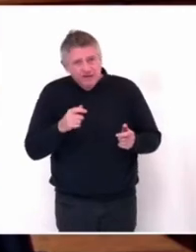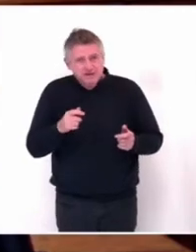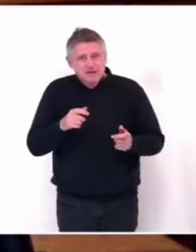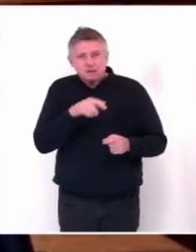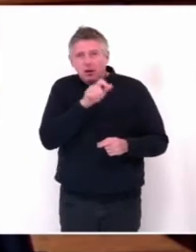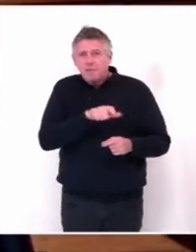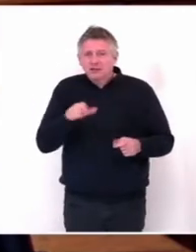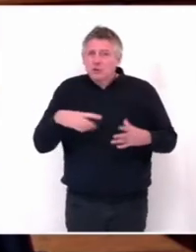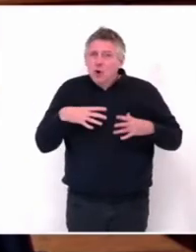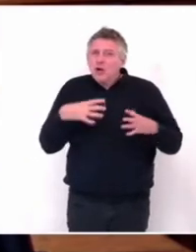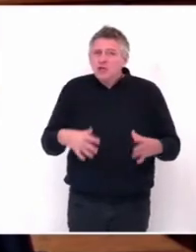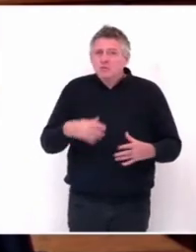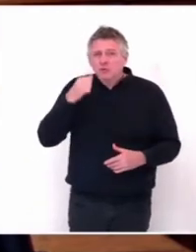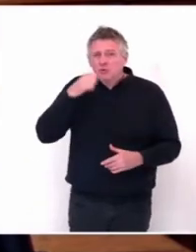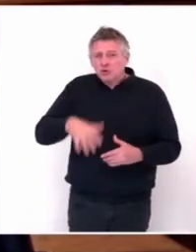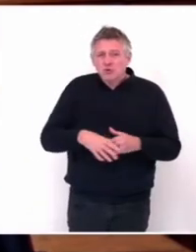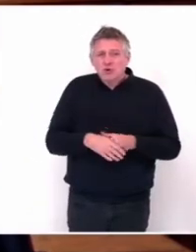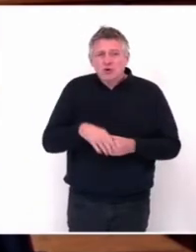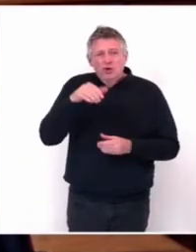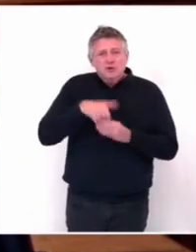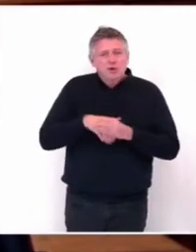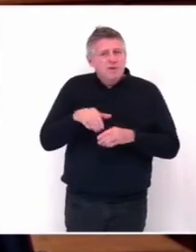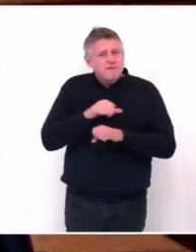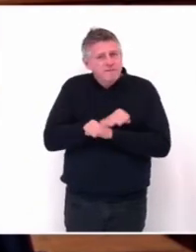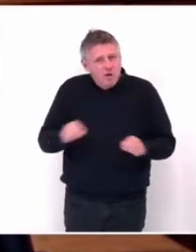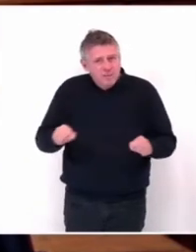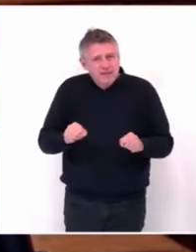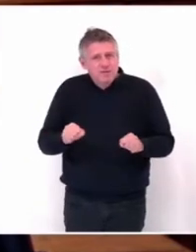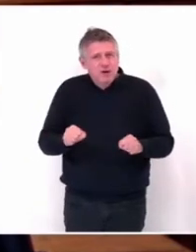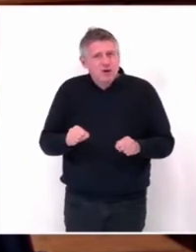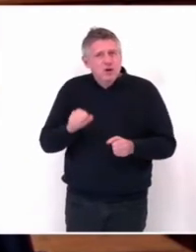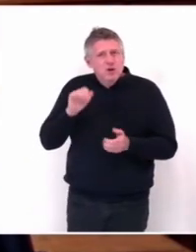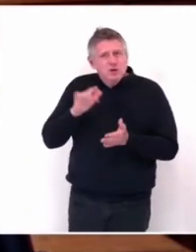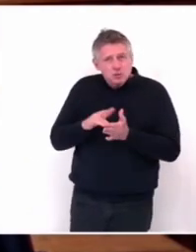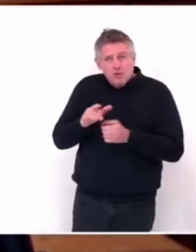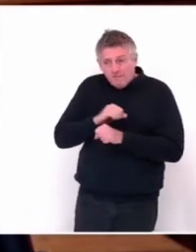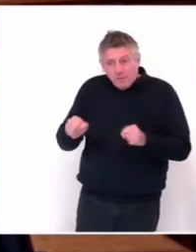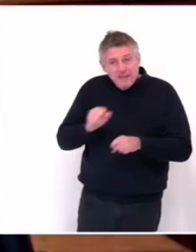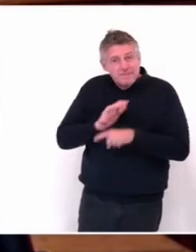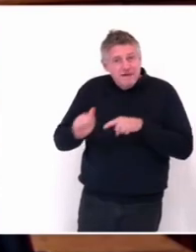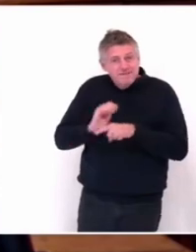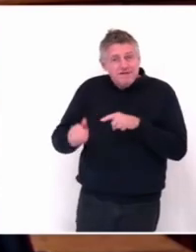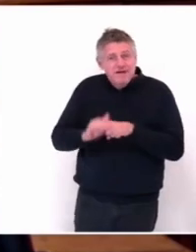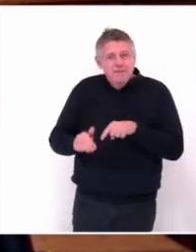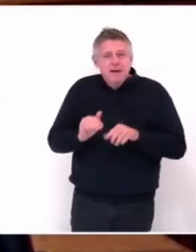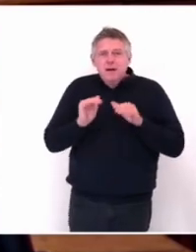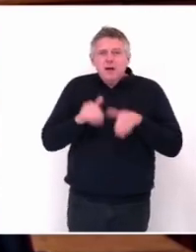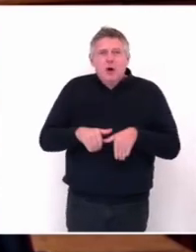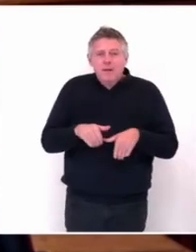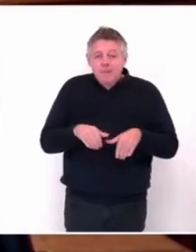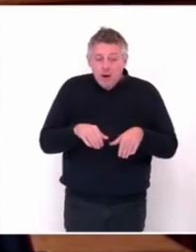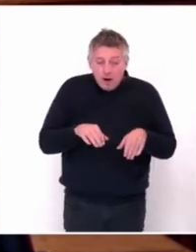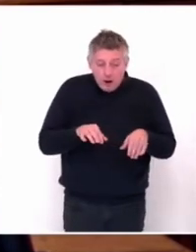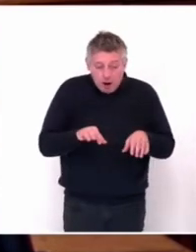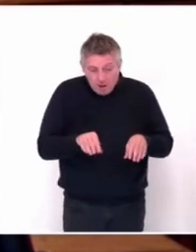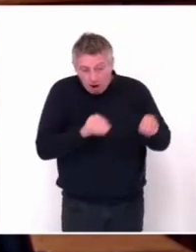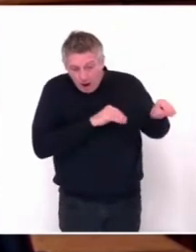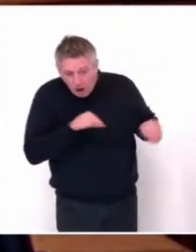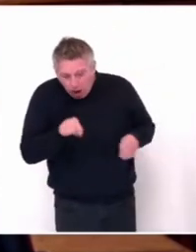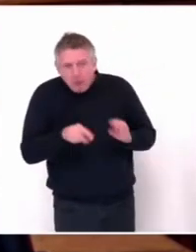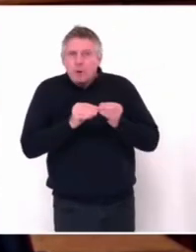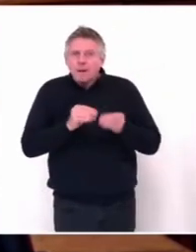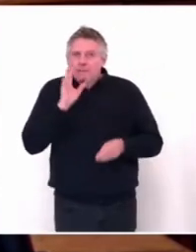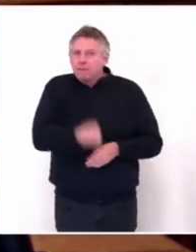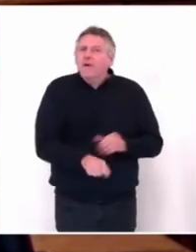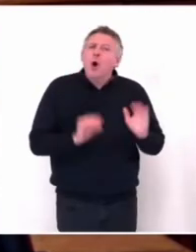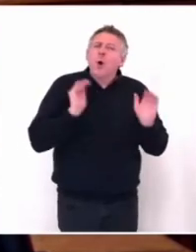tous les jours. Il y a des choses formidables qui se passent, mais c'est pas parce qu'il y a des choses formidables qui se passent qu'on ne doit pas lever le voile sur des choses qui ne vont pas bien du tout.